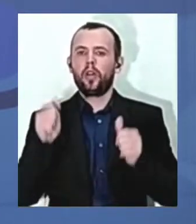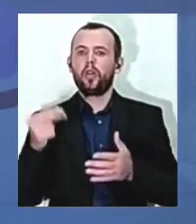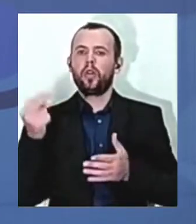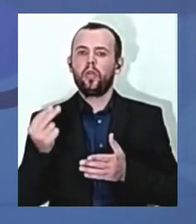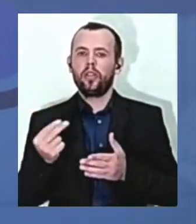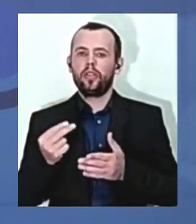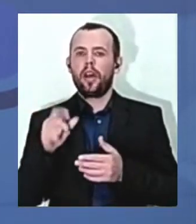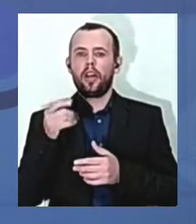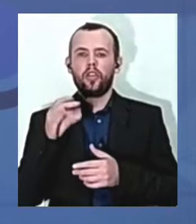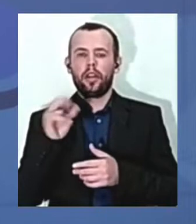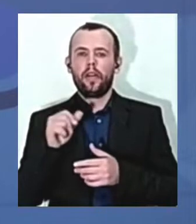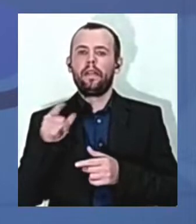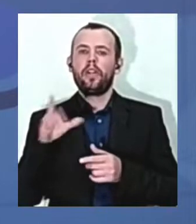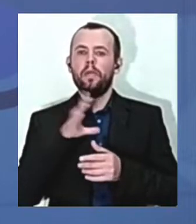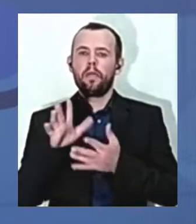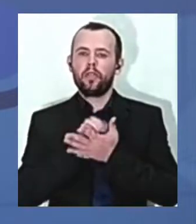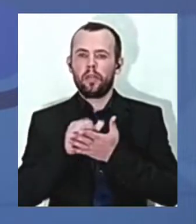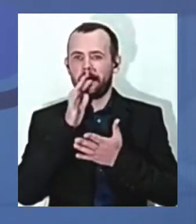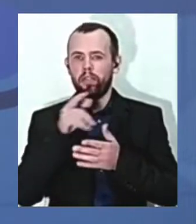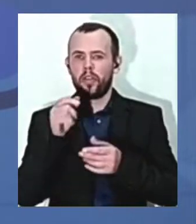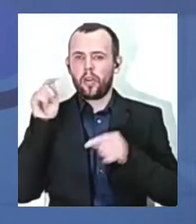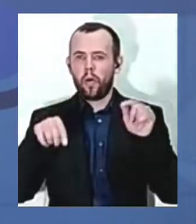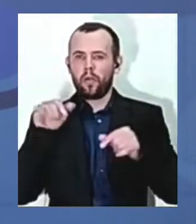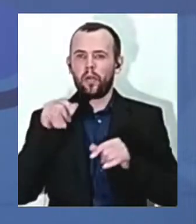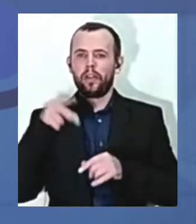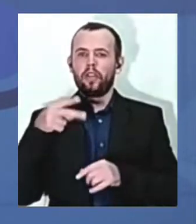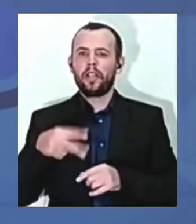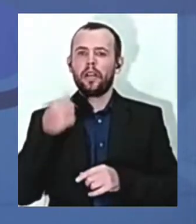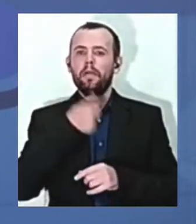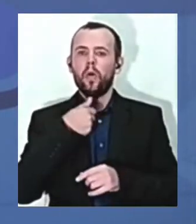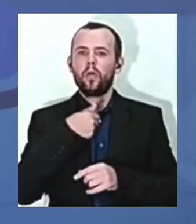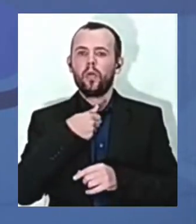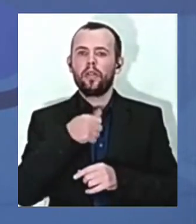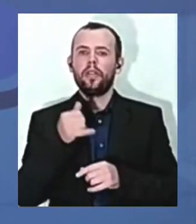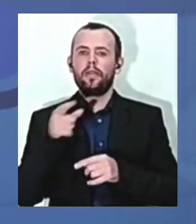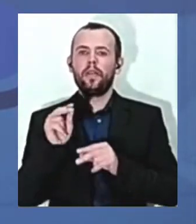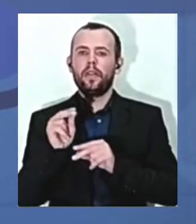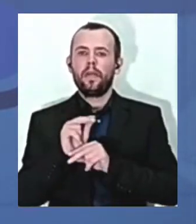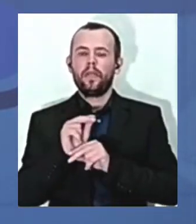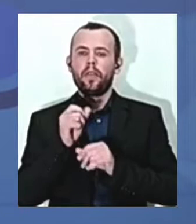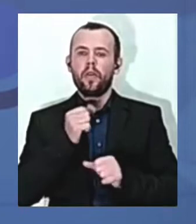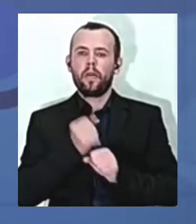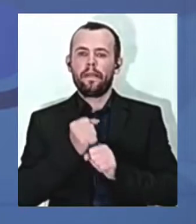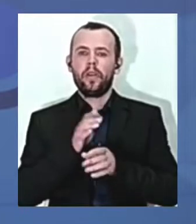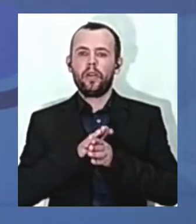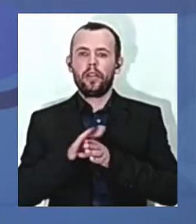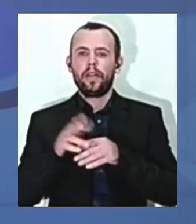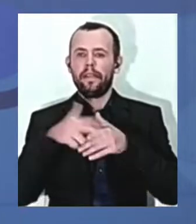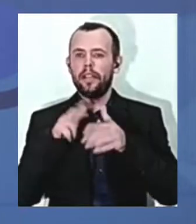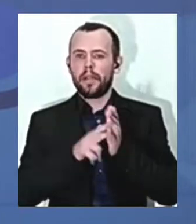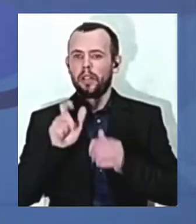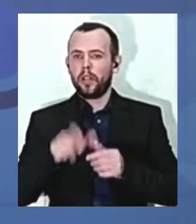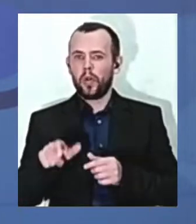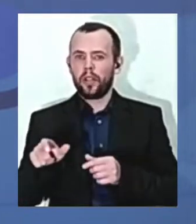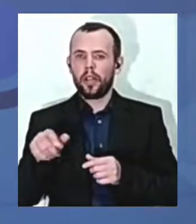Вони були пошкоджені під час опадів у 2020 році. Ремонтно-реставраційні роботи виконують 18 людей. Подробиці